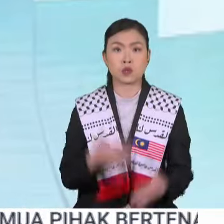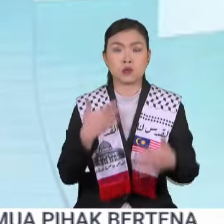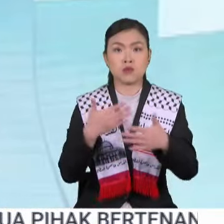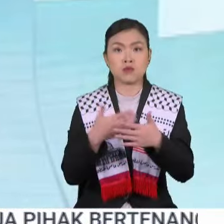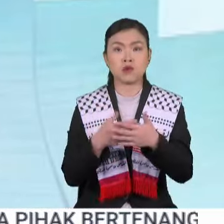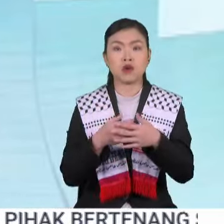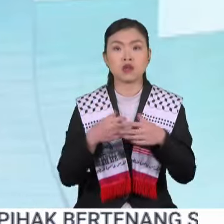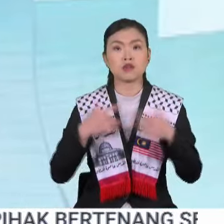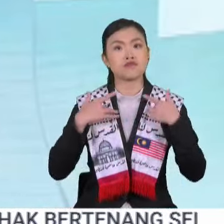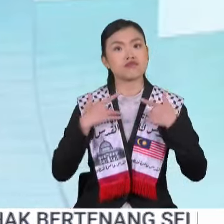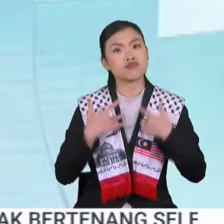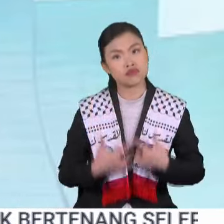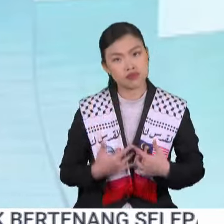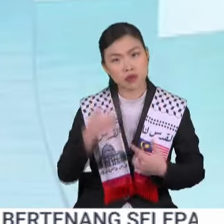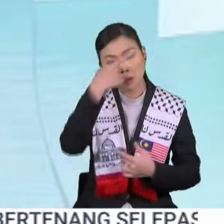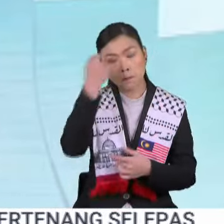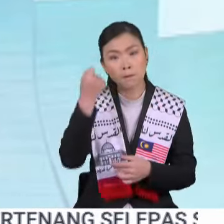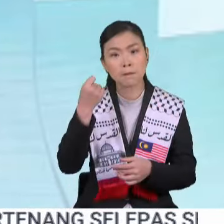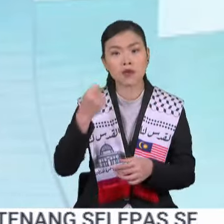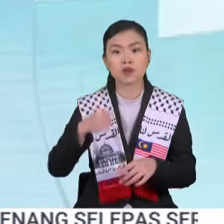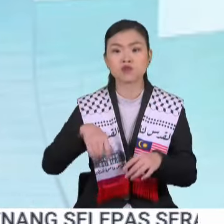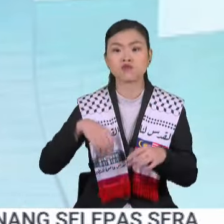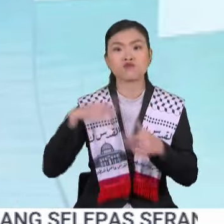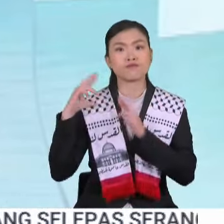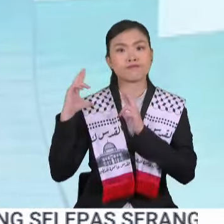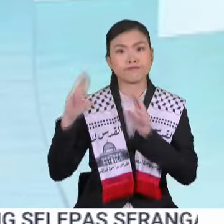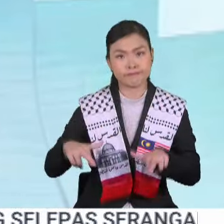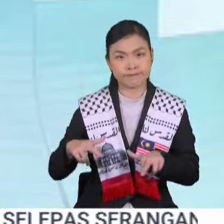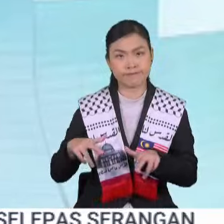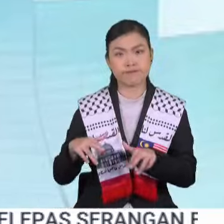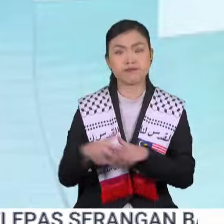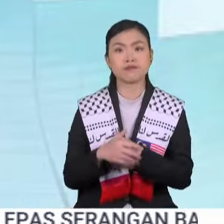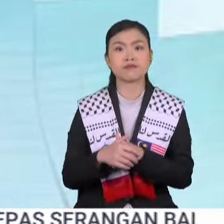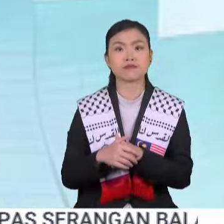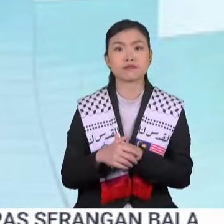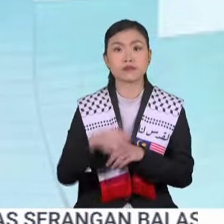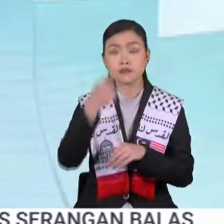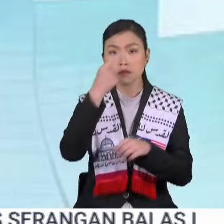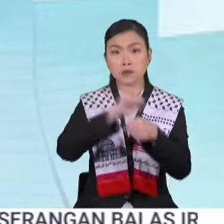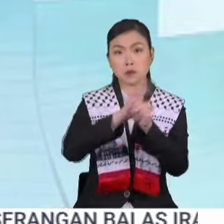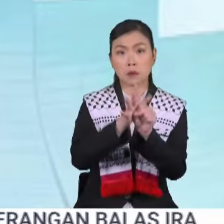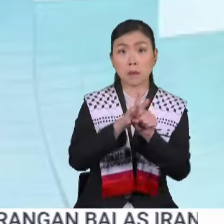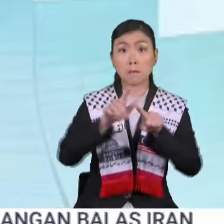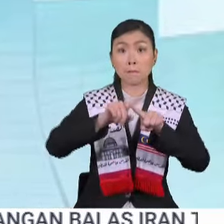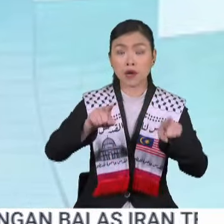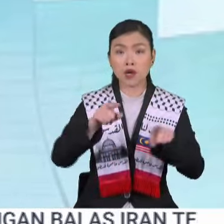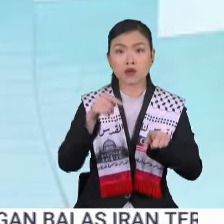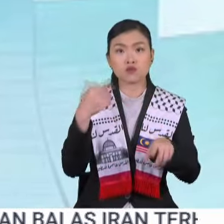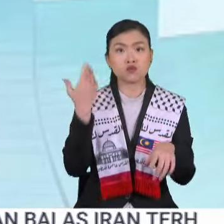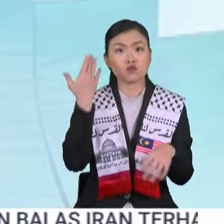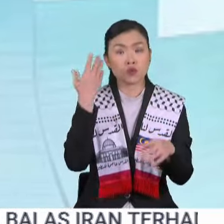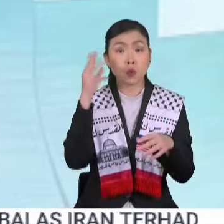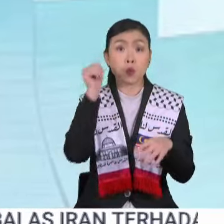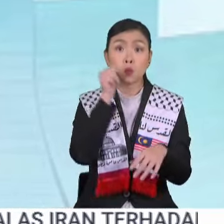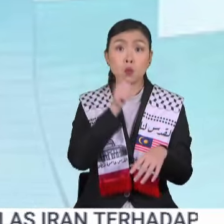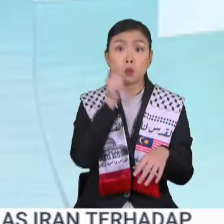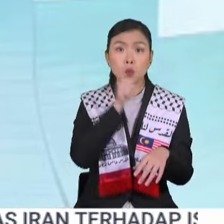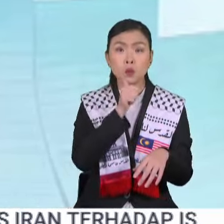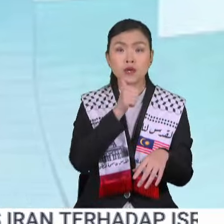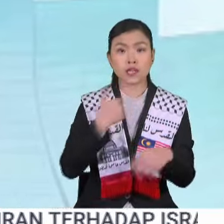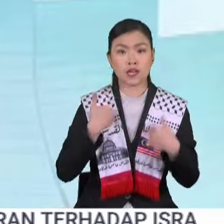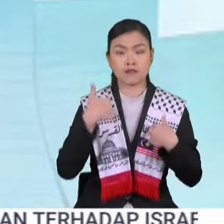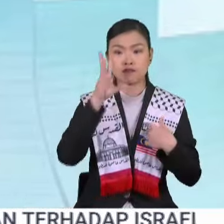Hampir terduduk akibat hilang mata pencaharian ketika pandemik COVID-19. Namun, siapa sangka wanita 6 anak ini